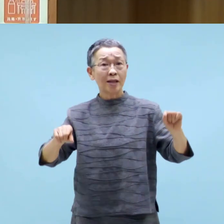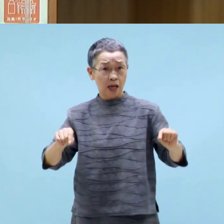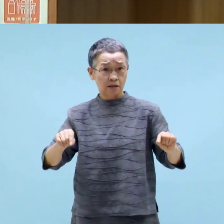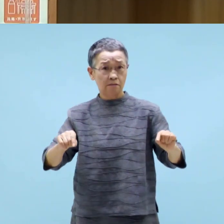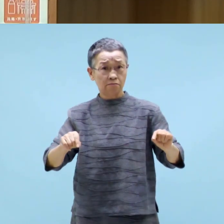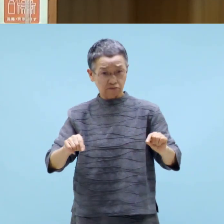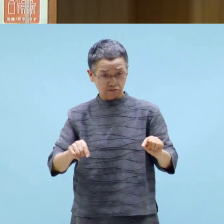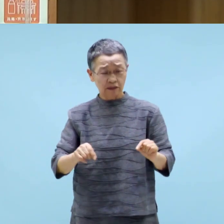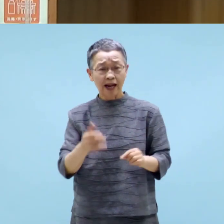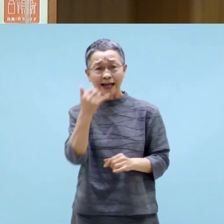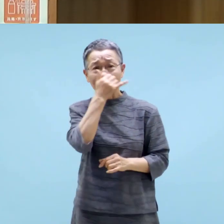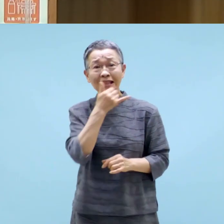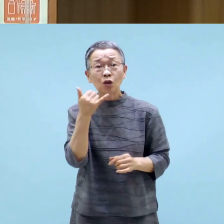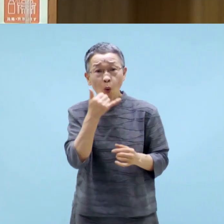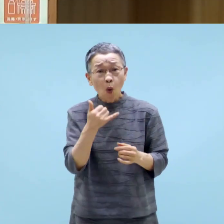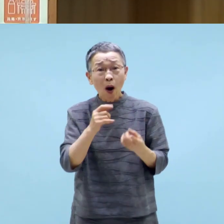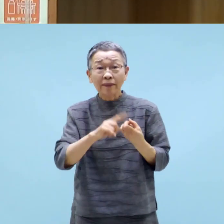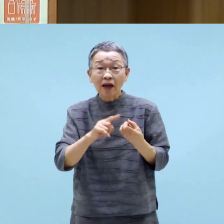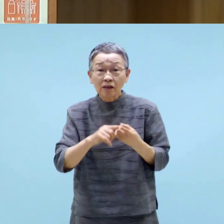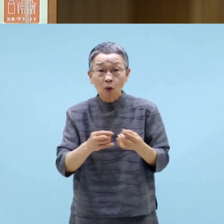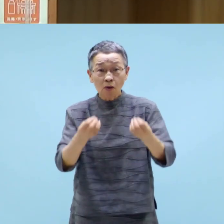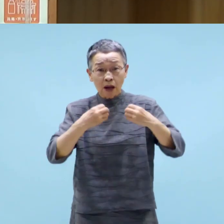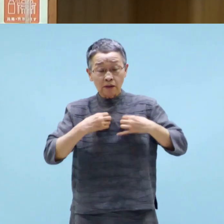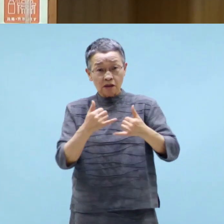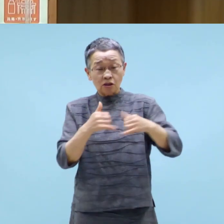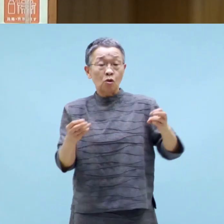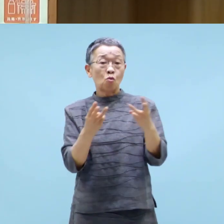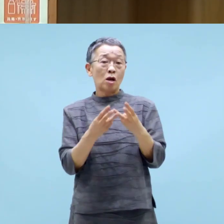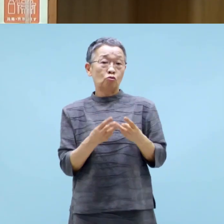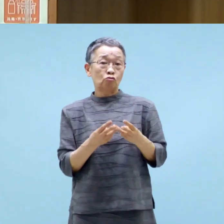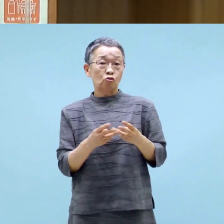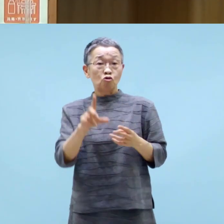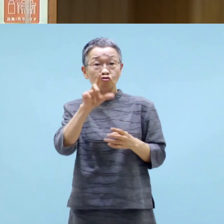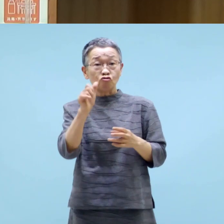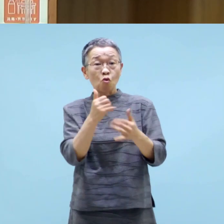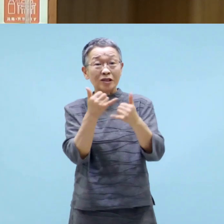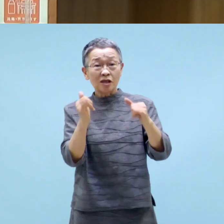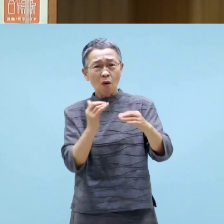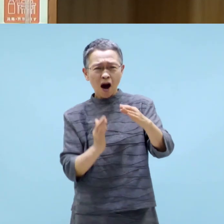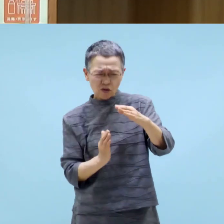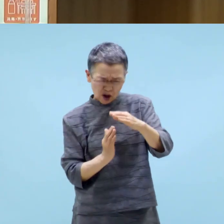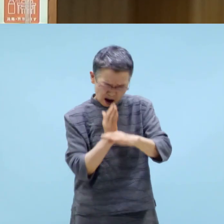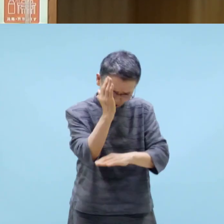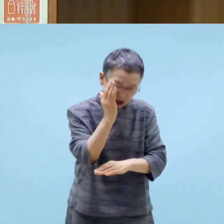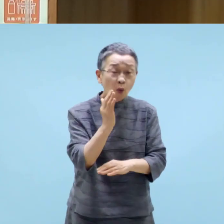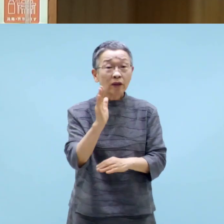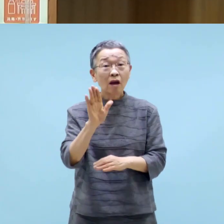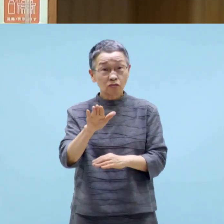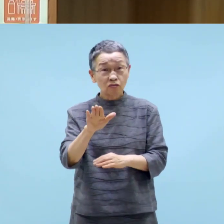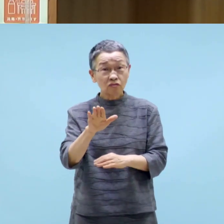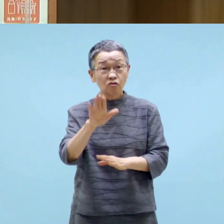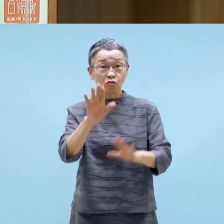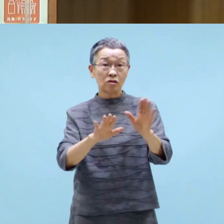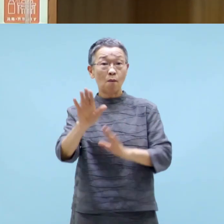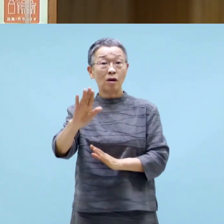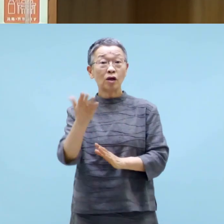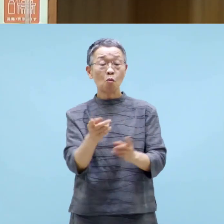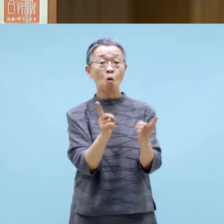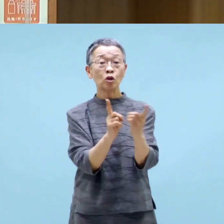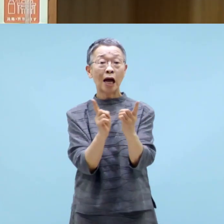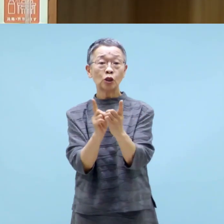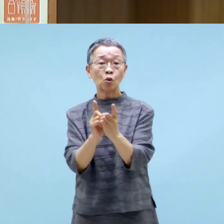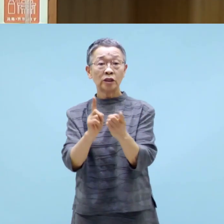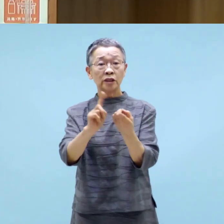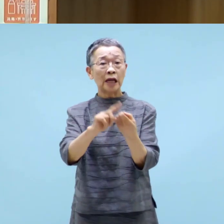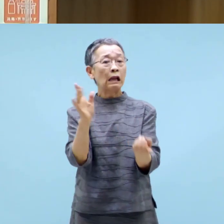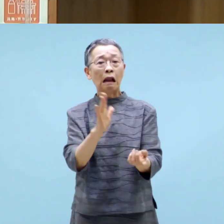口当たりの感染者数、その15人をはるかに超えているような状況でも、対象になっていなかったりしたわ